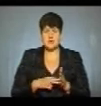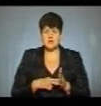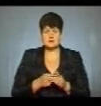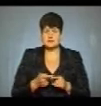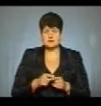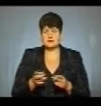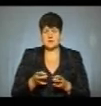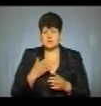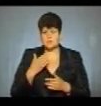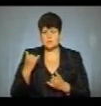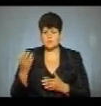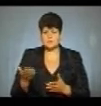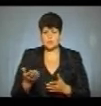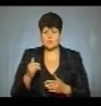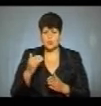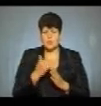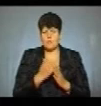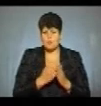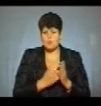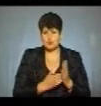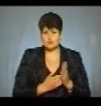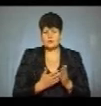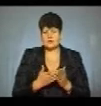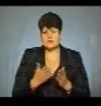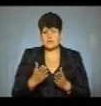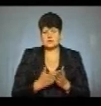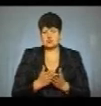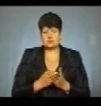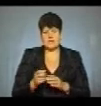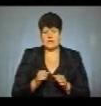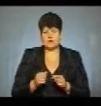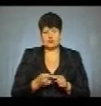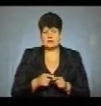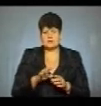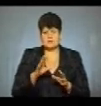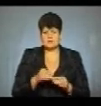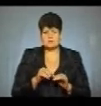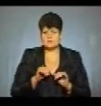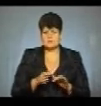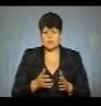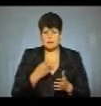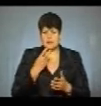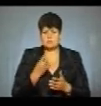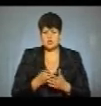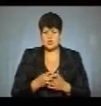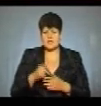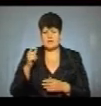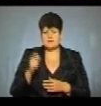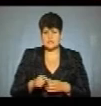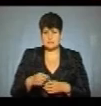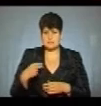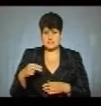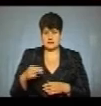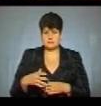треба питати. У нього програма по протоколу, є протокольна служба, яка керує цими всіма речами, які передбачає візит президента.